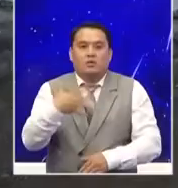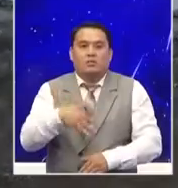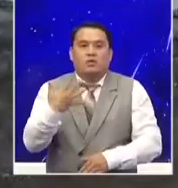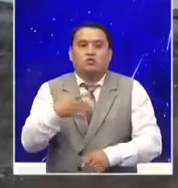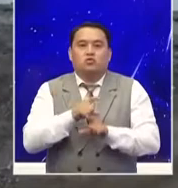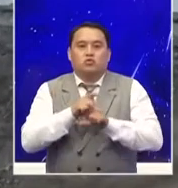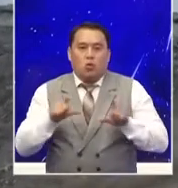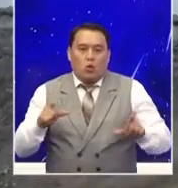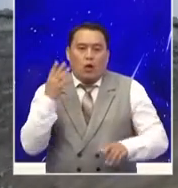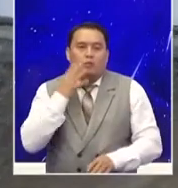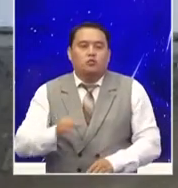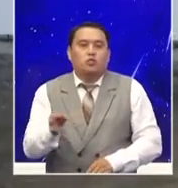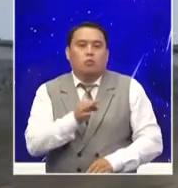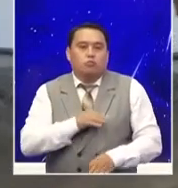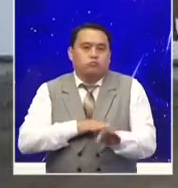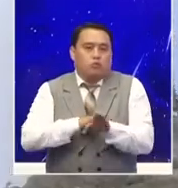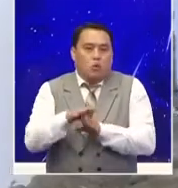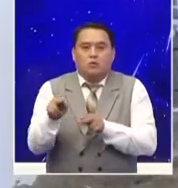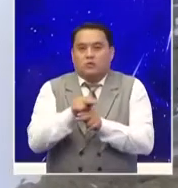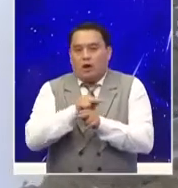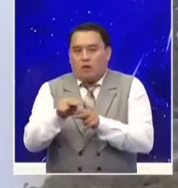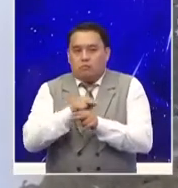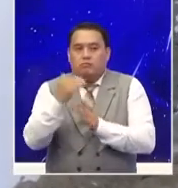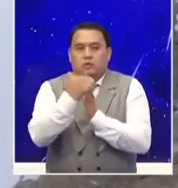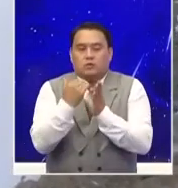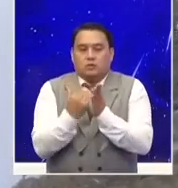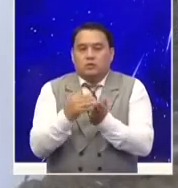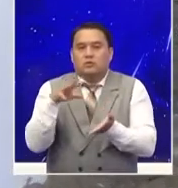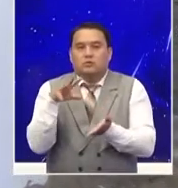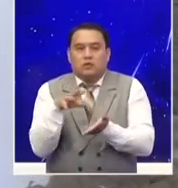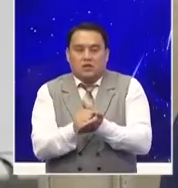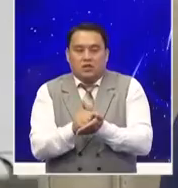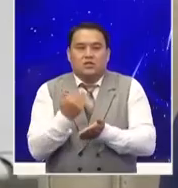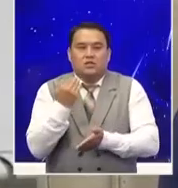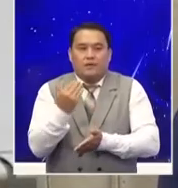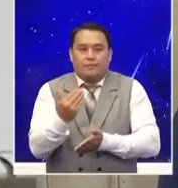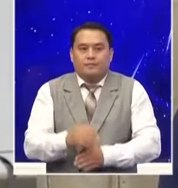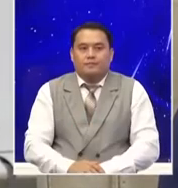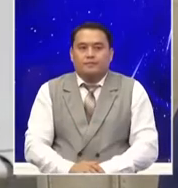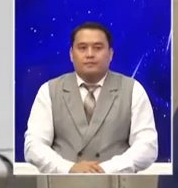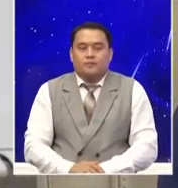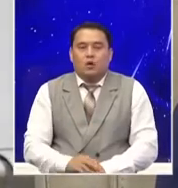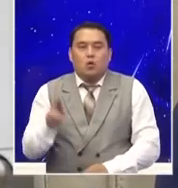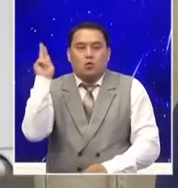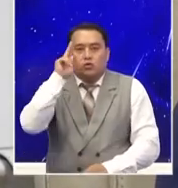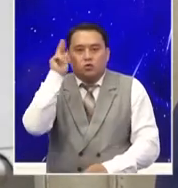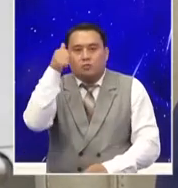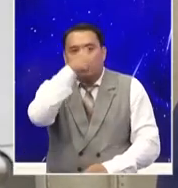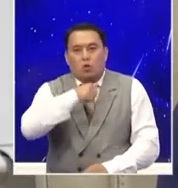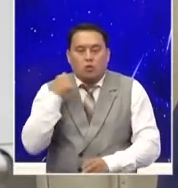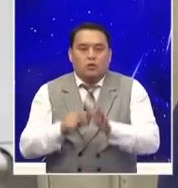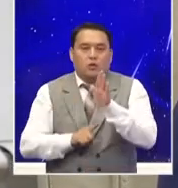школ Алматинской области будут полностью отремонтированы по программе «Дорожная карта занятости». Учебный год начнется у нас дистанционно.